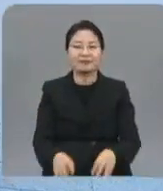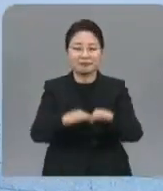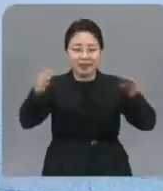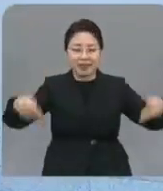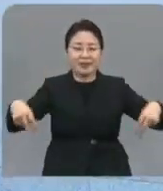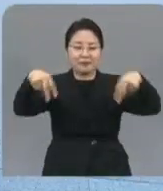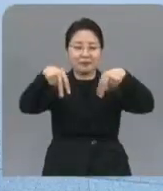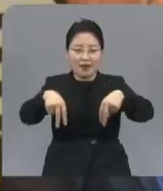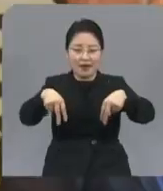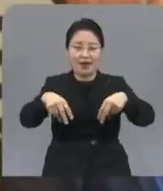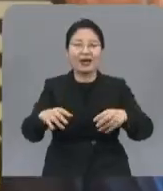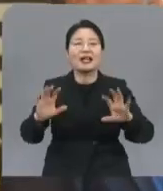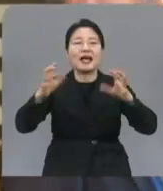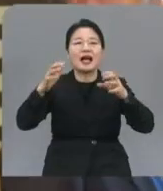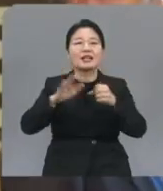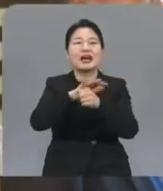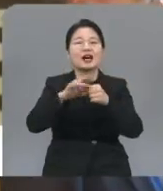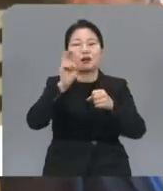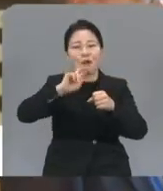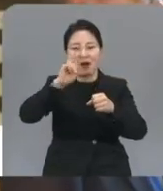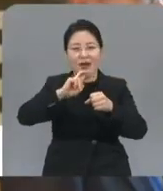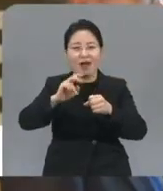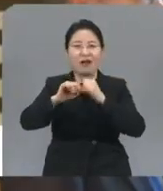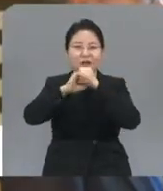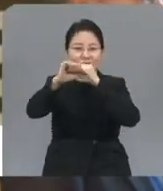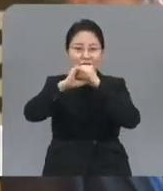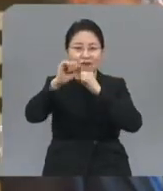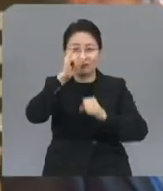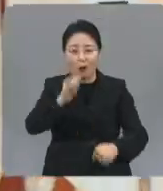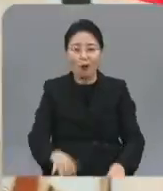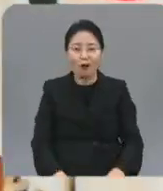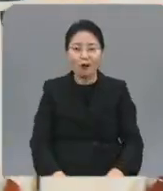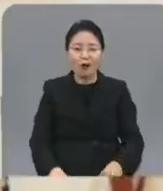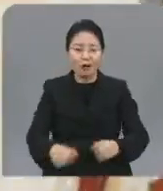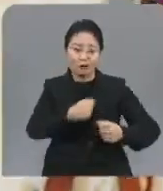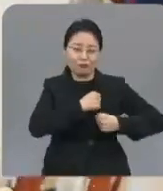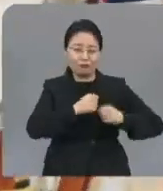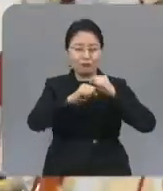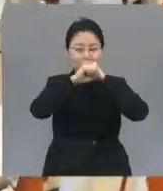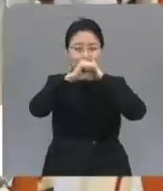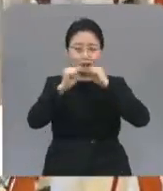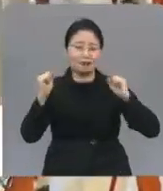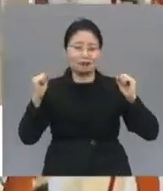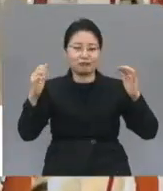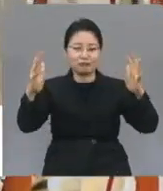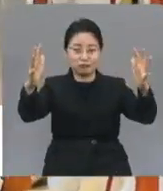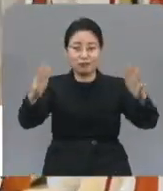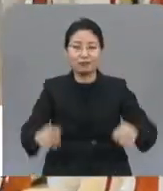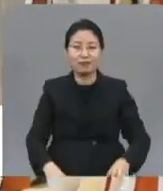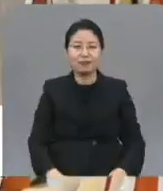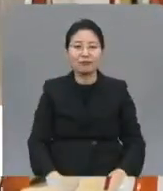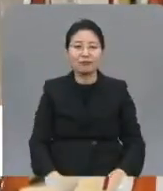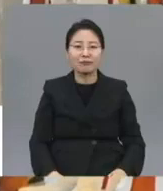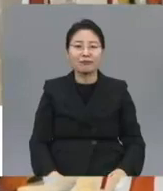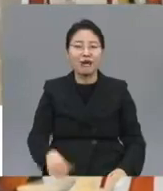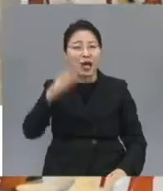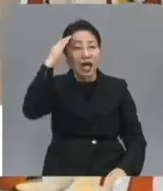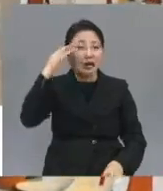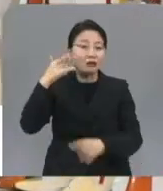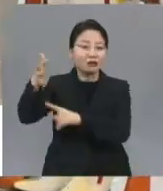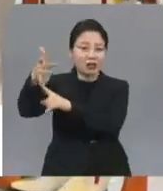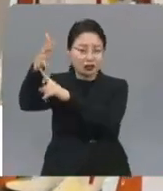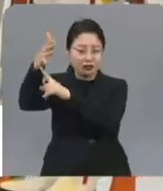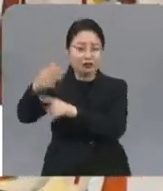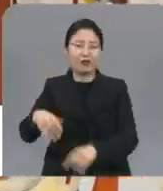脑在会谈中宣布，韩日军事情报保护协定全面恢复正常。双方决定加强经济